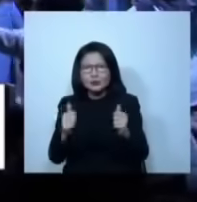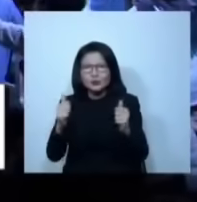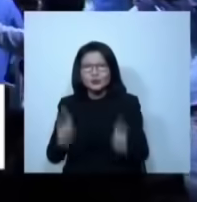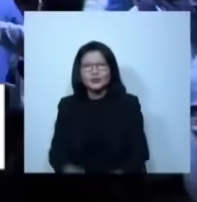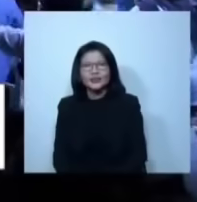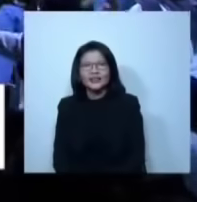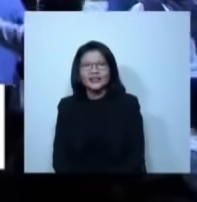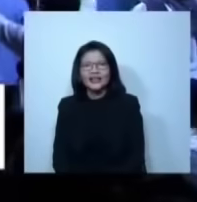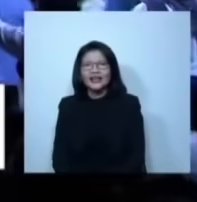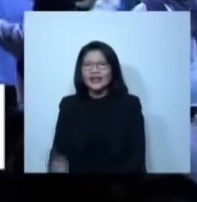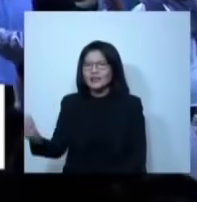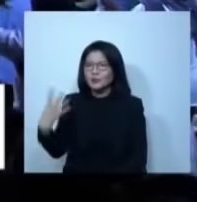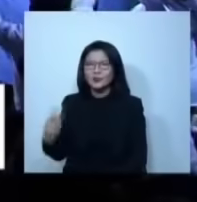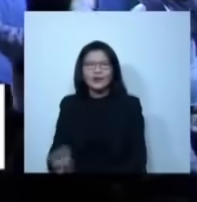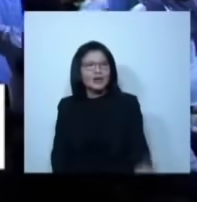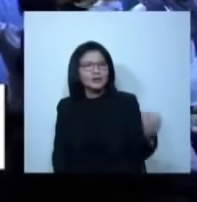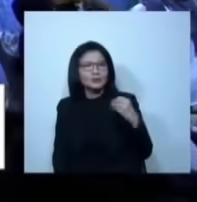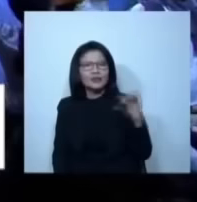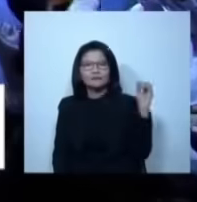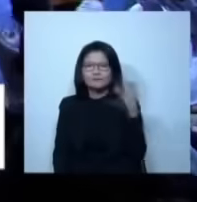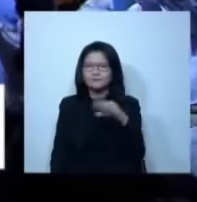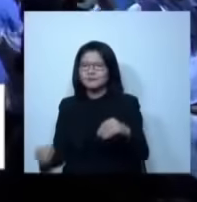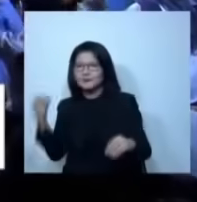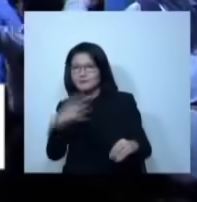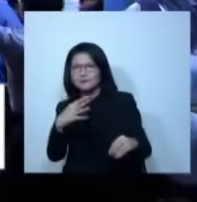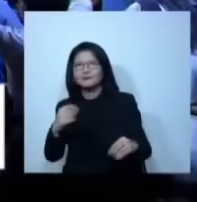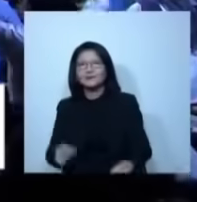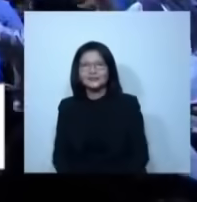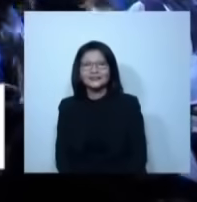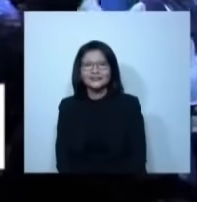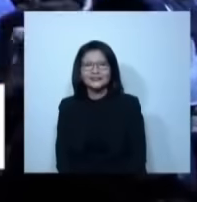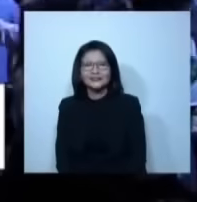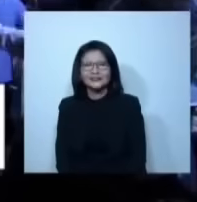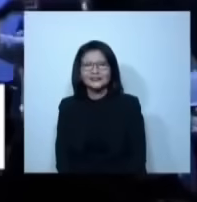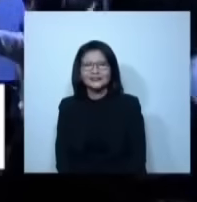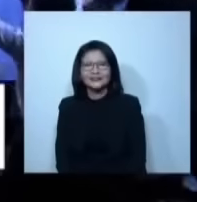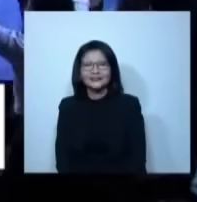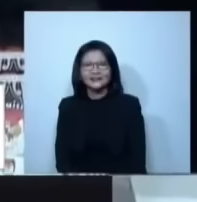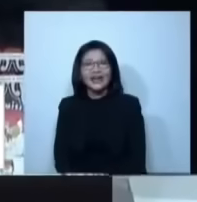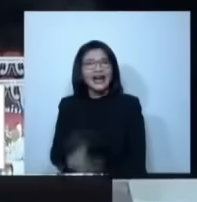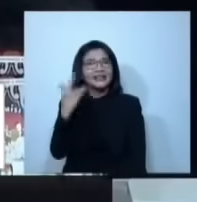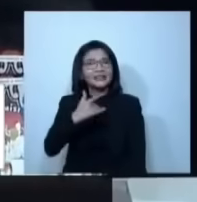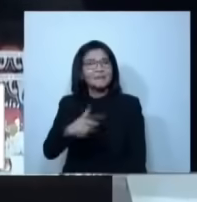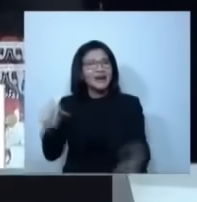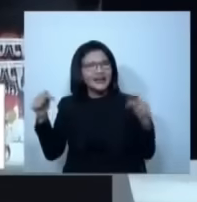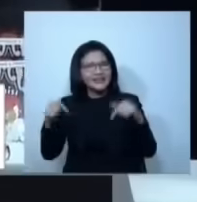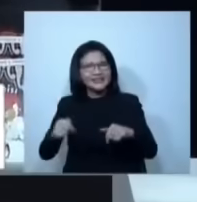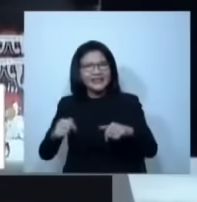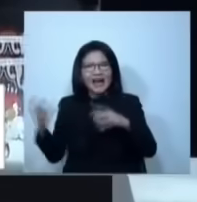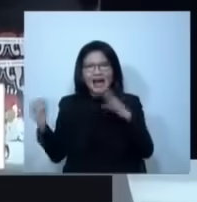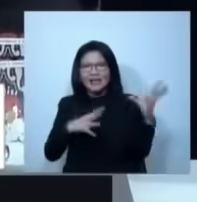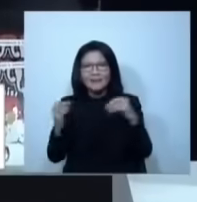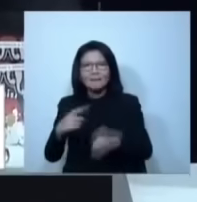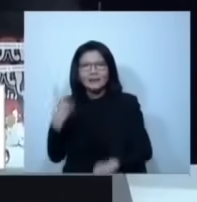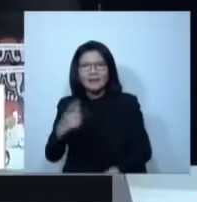tentunya menanggi antara Pasangan calon presiden satu dengan yang lainnya Baiklah untuk itu Tetaplah bersama kami di debat